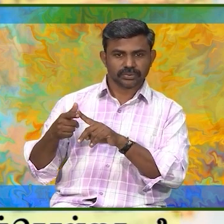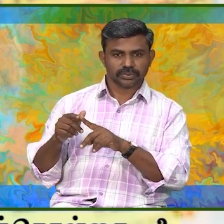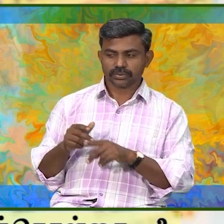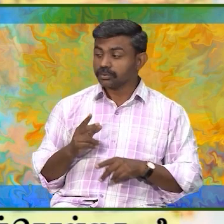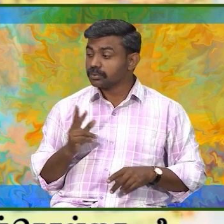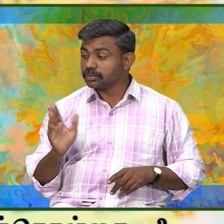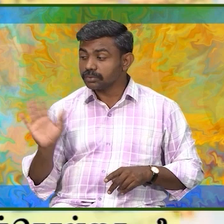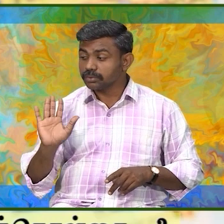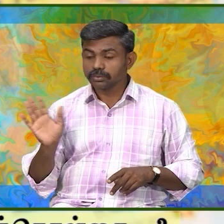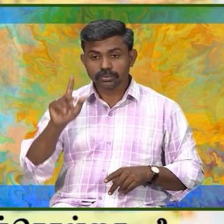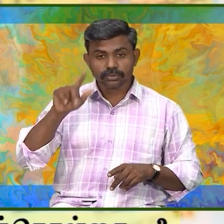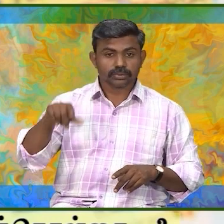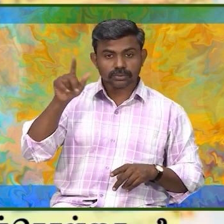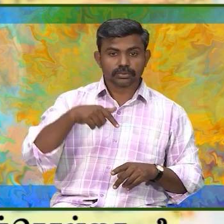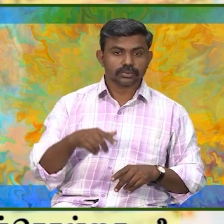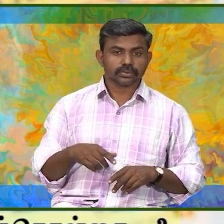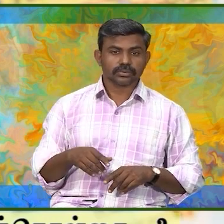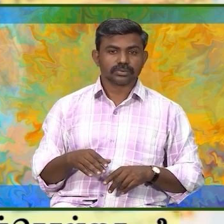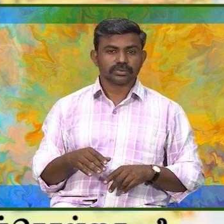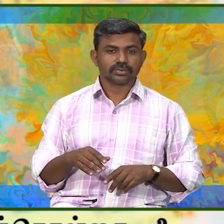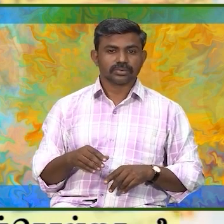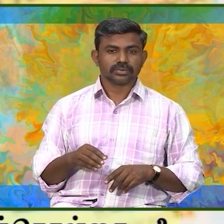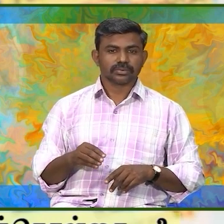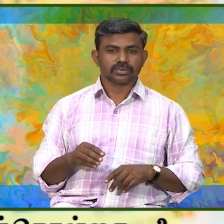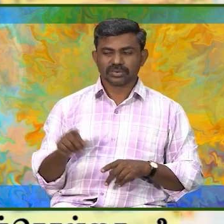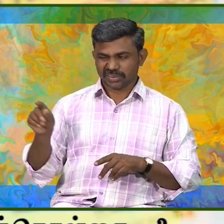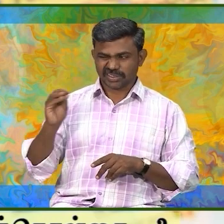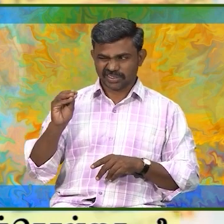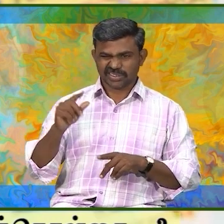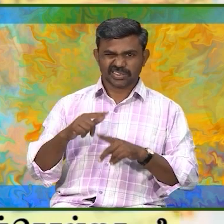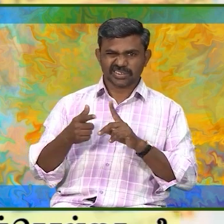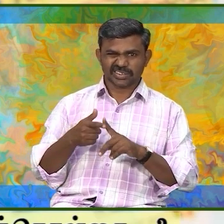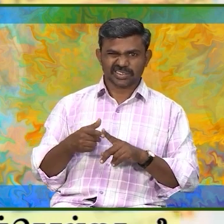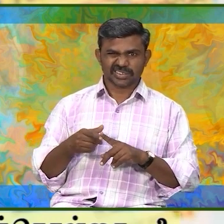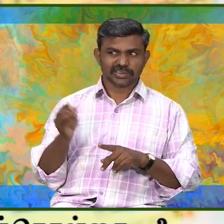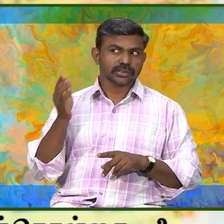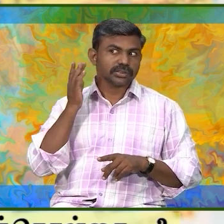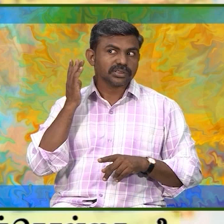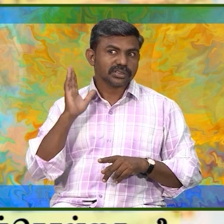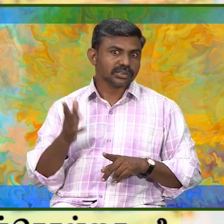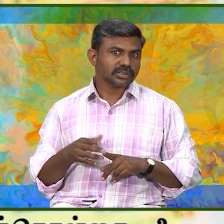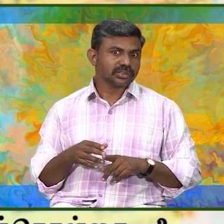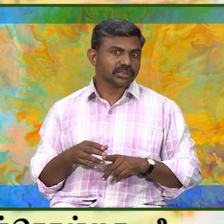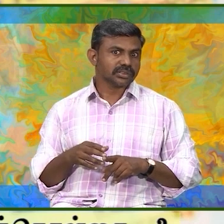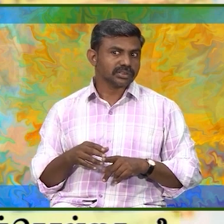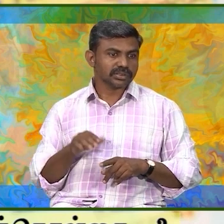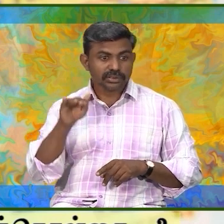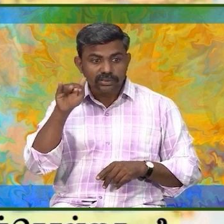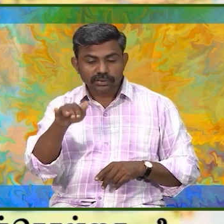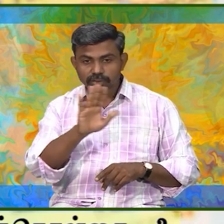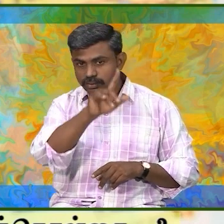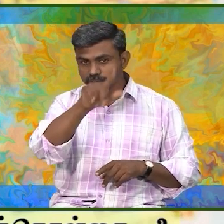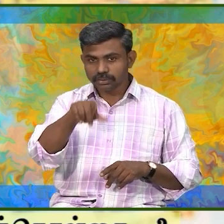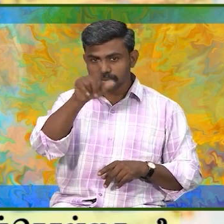அதை நம்ம எட்டி பார்க்கக்கூடாது. எட்டி பார்க்கக்கூடாதுன்னு என்ன, சின்ன சின்ன சண்டைகள் இருக்கும், அடுத்த வீட்டில் சண்டை நடந்துச்சுன்னா அதில் போய் நம்ம தலையும்